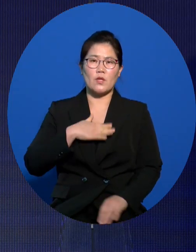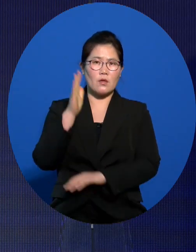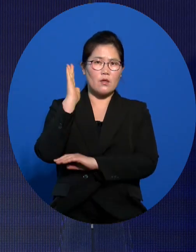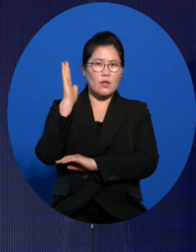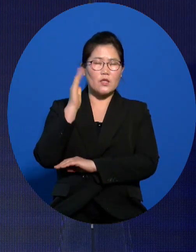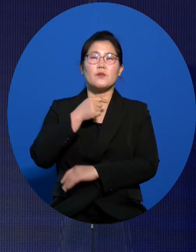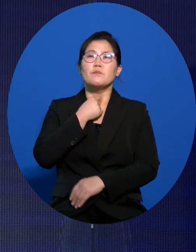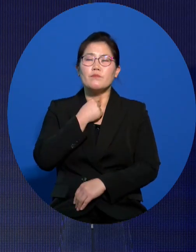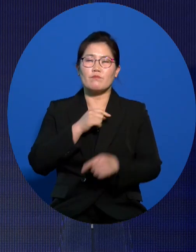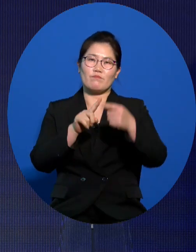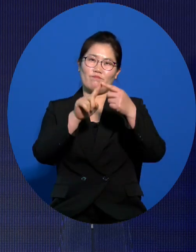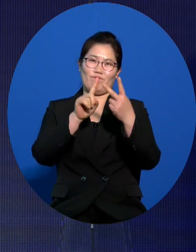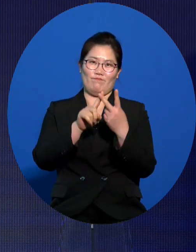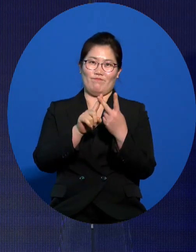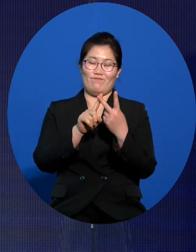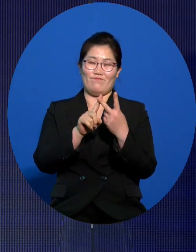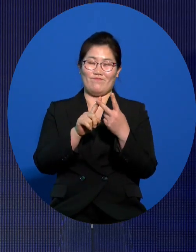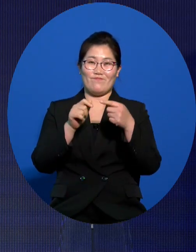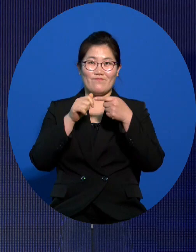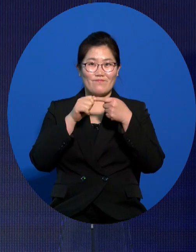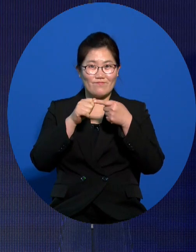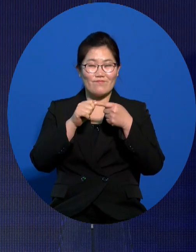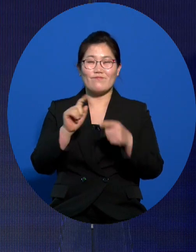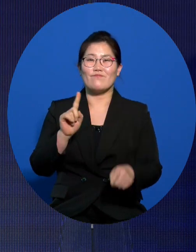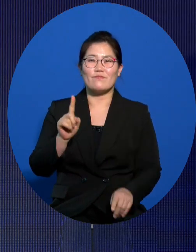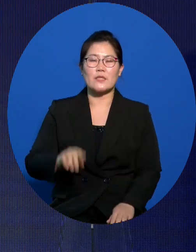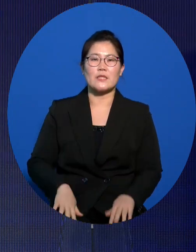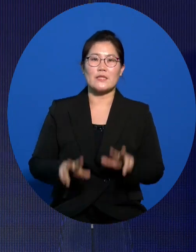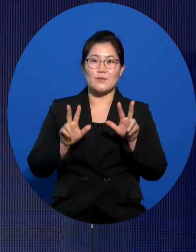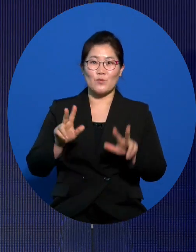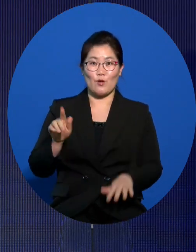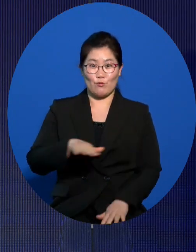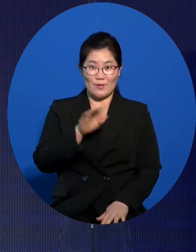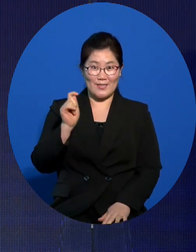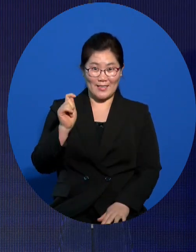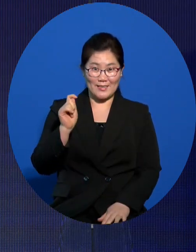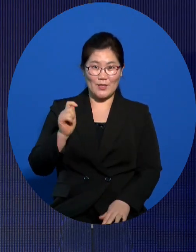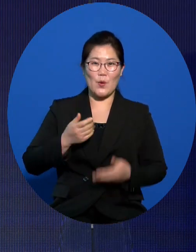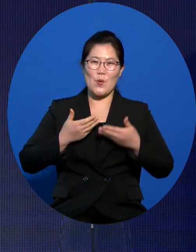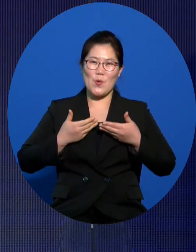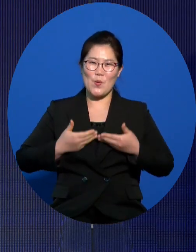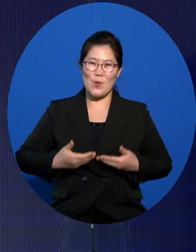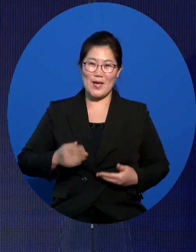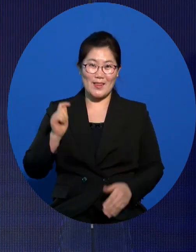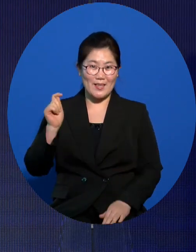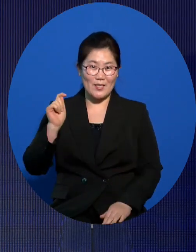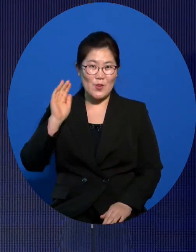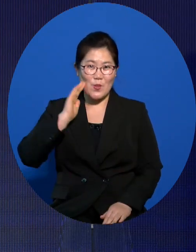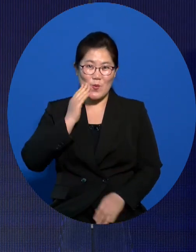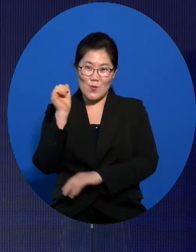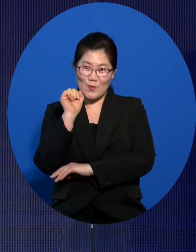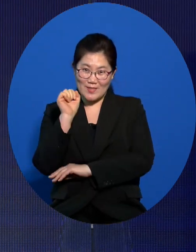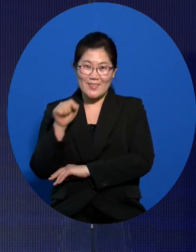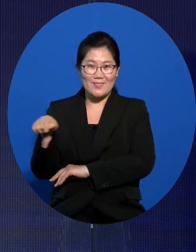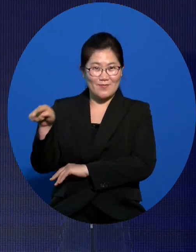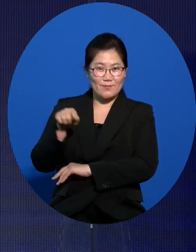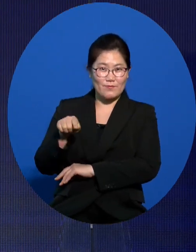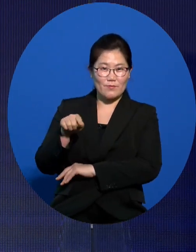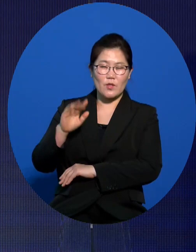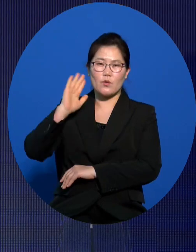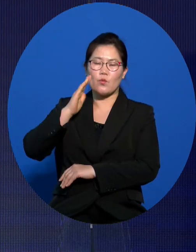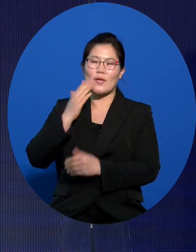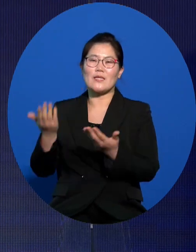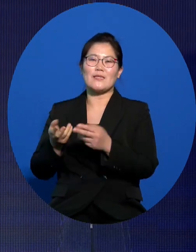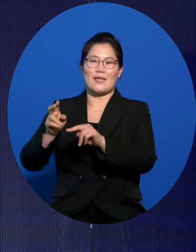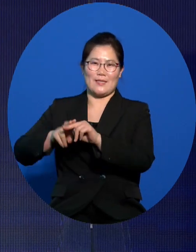about two broad issues. First of all, I would like to talk about you mentioned about 고요한 taxi, and it's